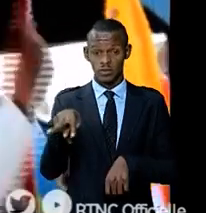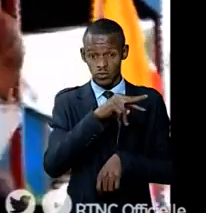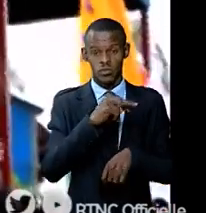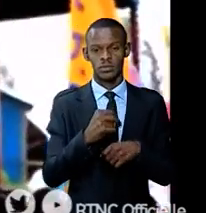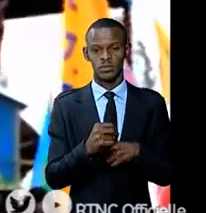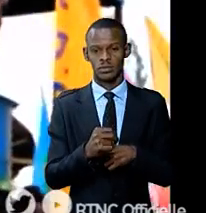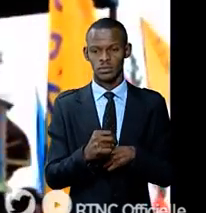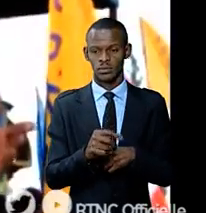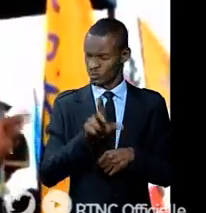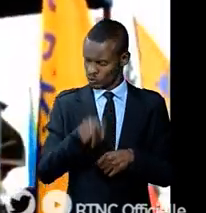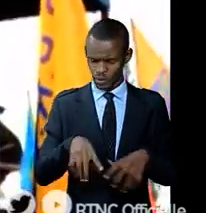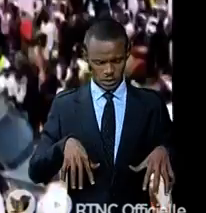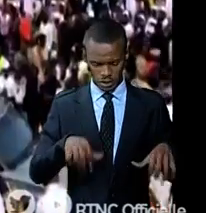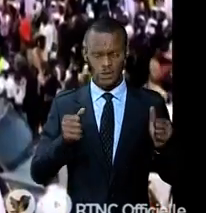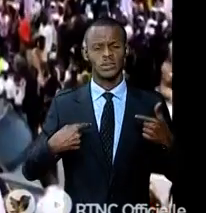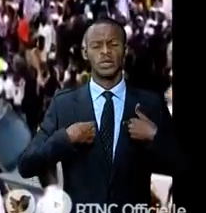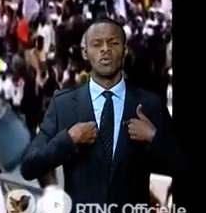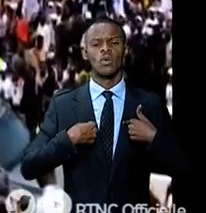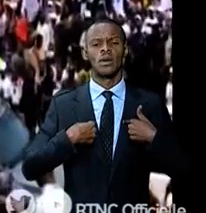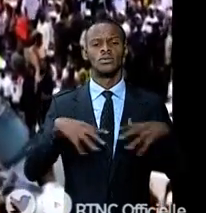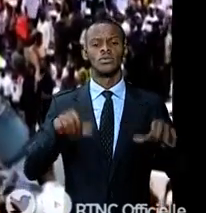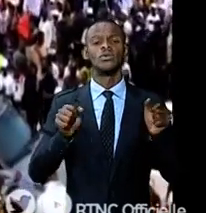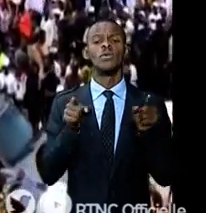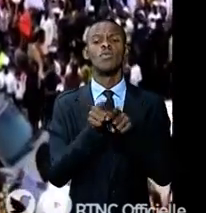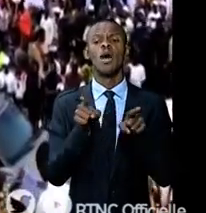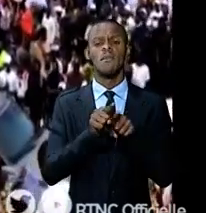de m'adopter comme votre fils.